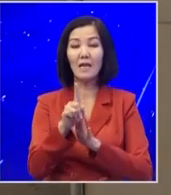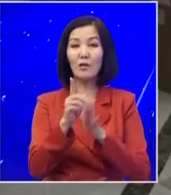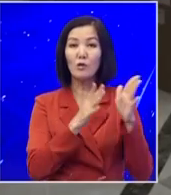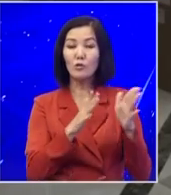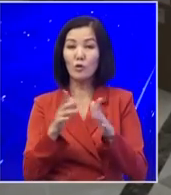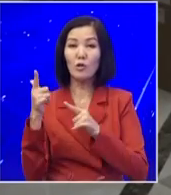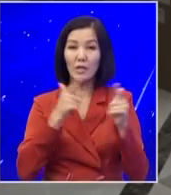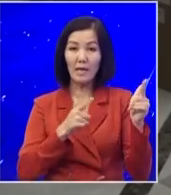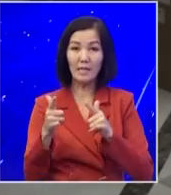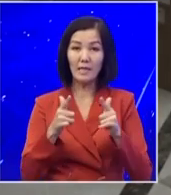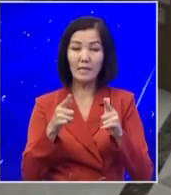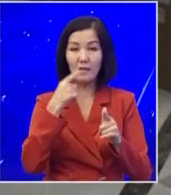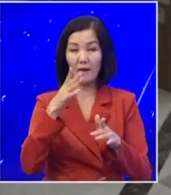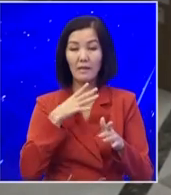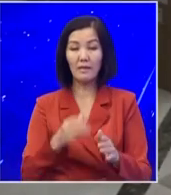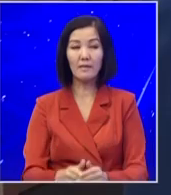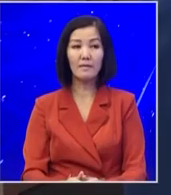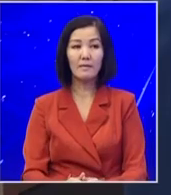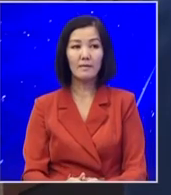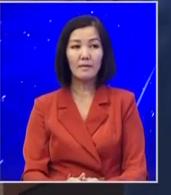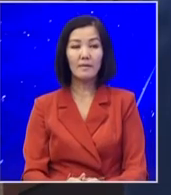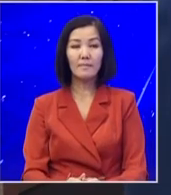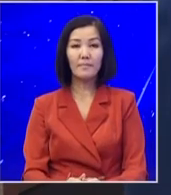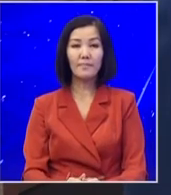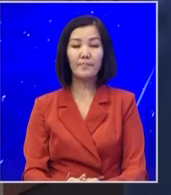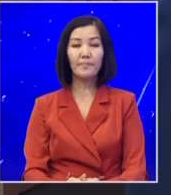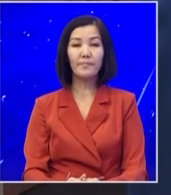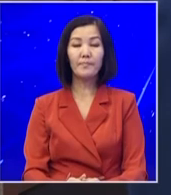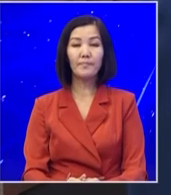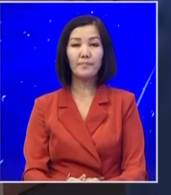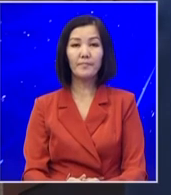дайындалып жатқанын да тілге тиек етті. Алматинская